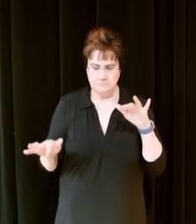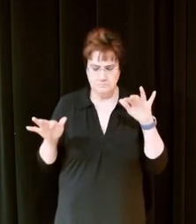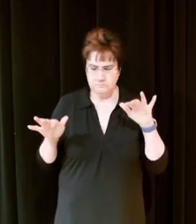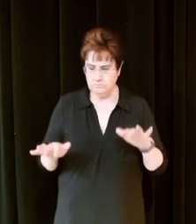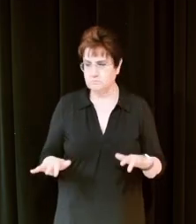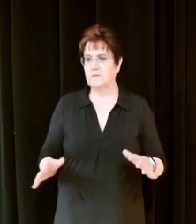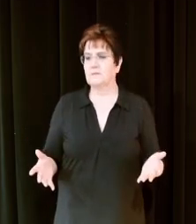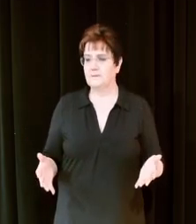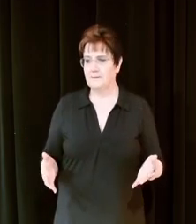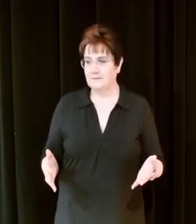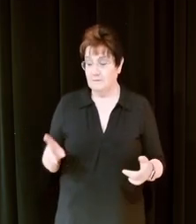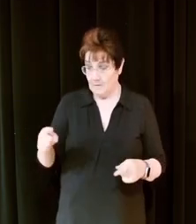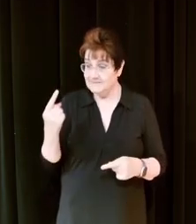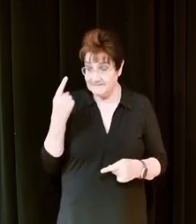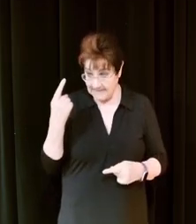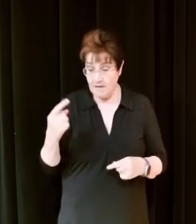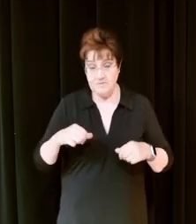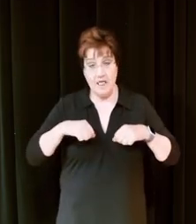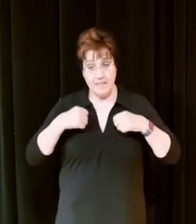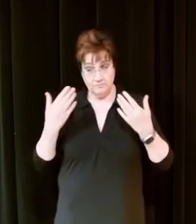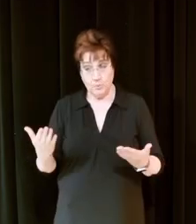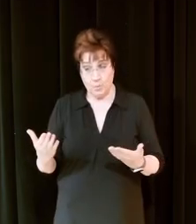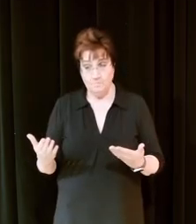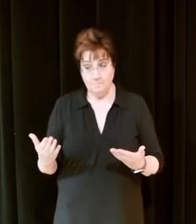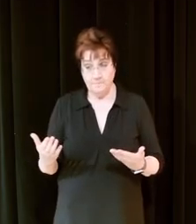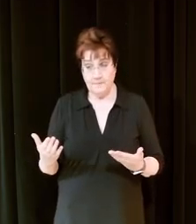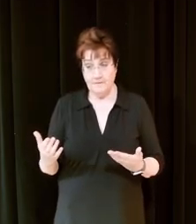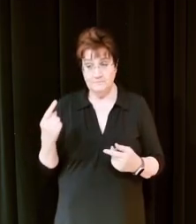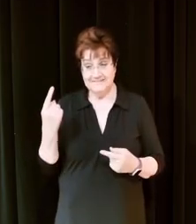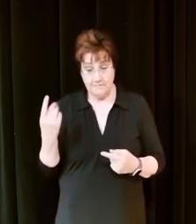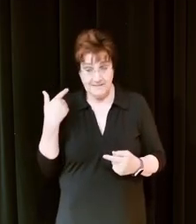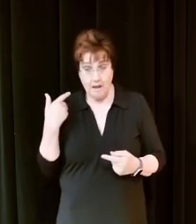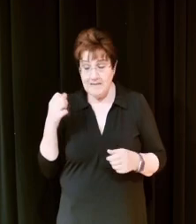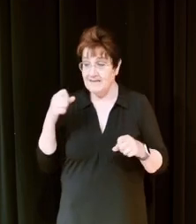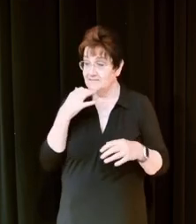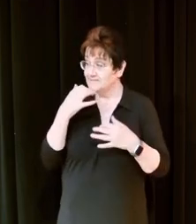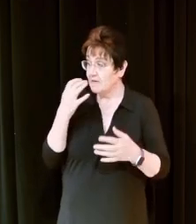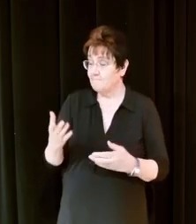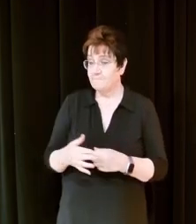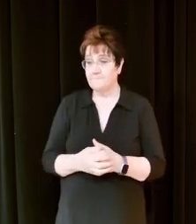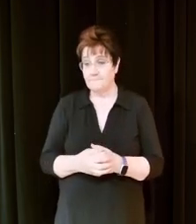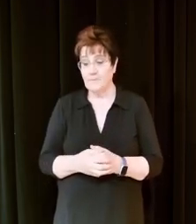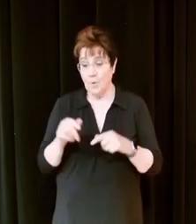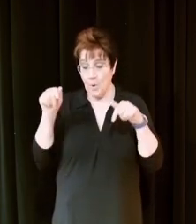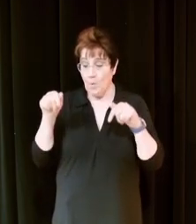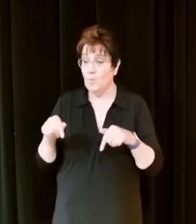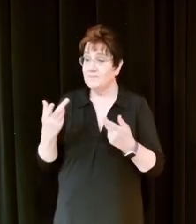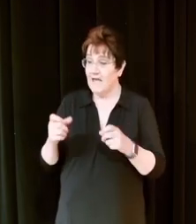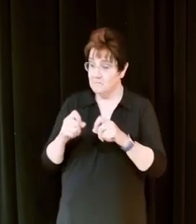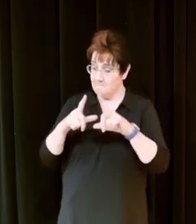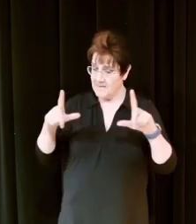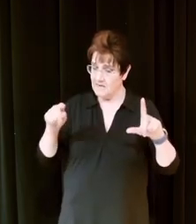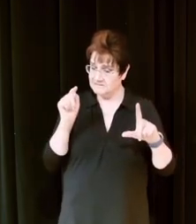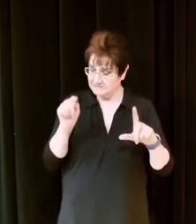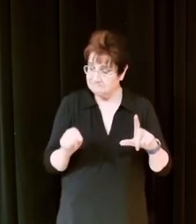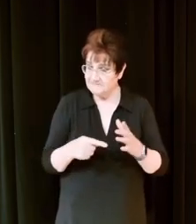Das war ihr Selbsterleben, in dem sie sozusagen ansatzweise auch berichten konnte oder das Bild ihr zumindest einen Hinweis dafür gab, dass es